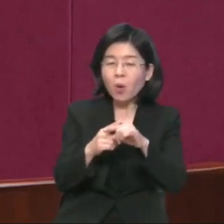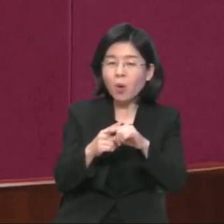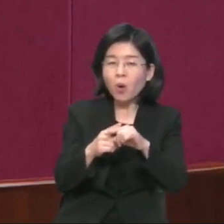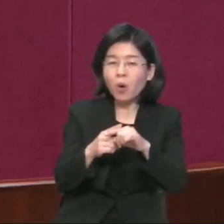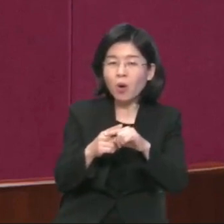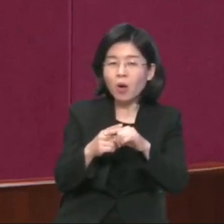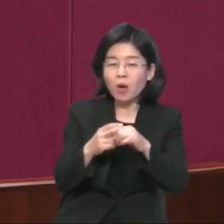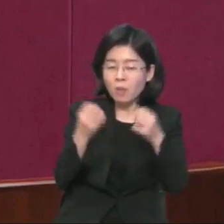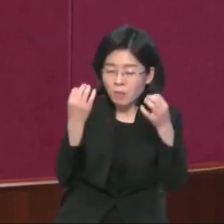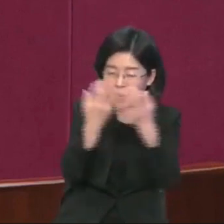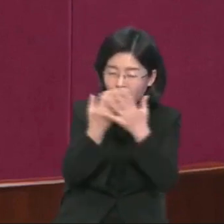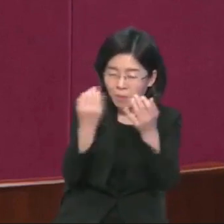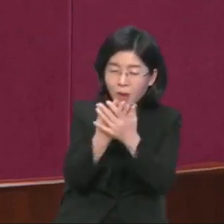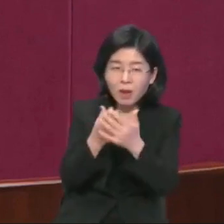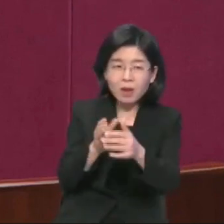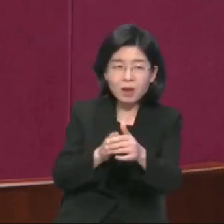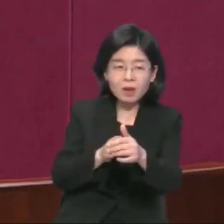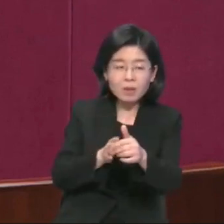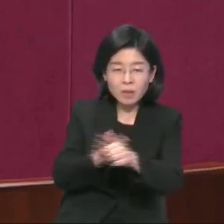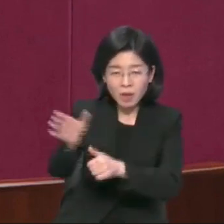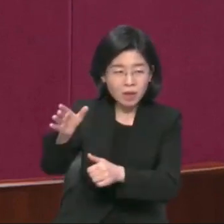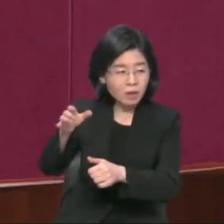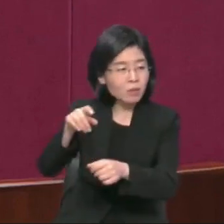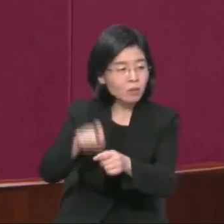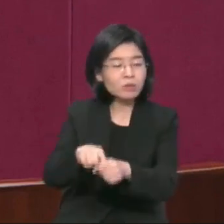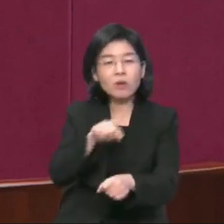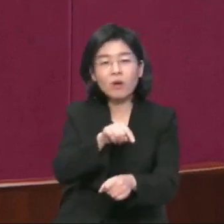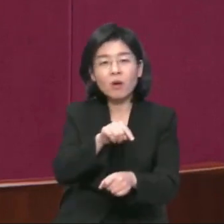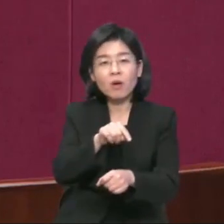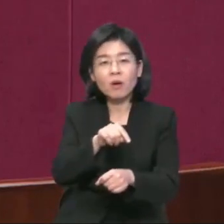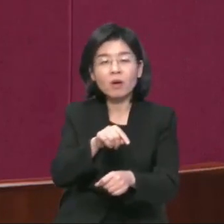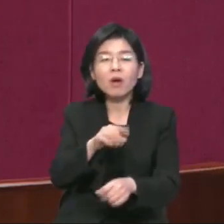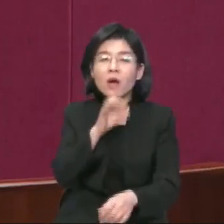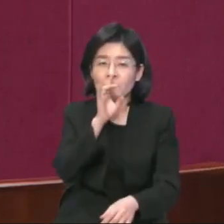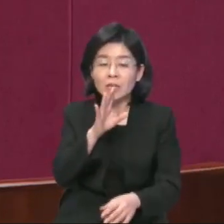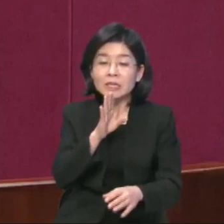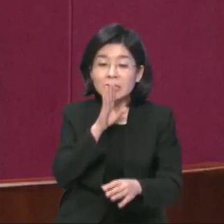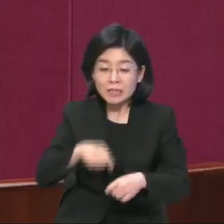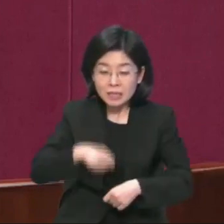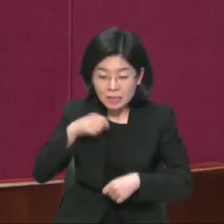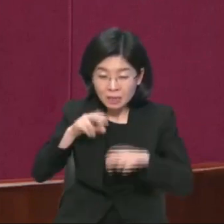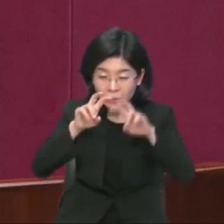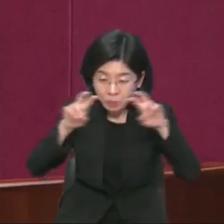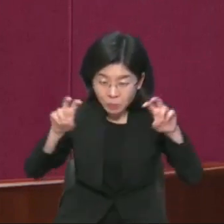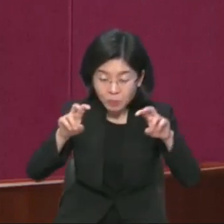프레임 씌우기는 국민들에게 색안경을 씌우는 것입니다.